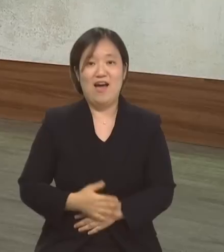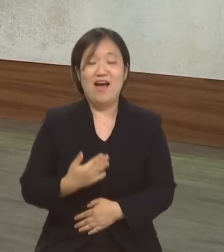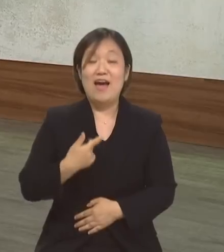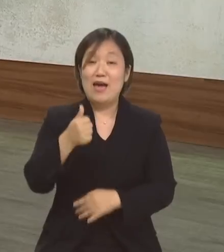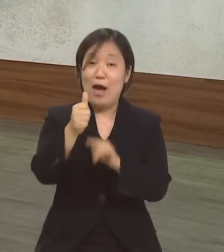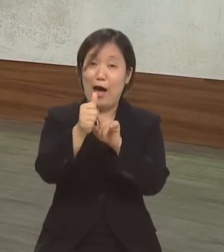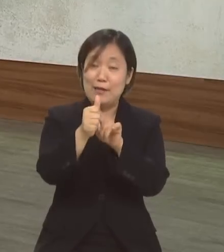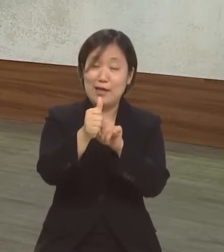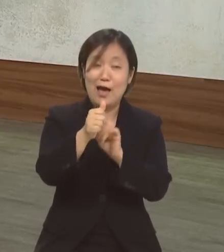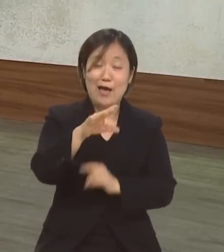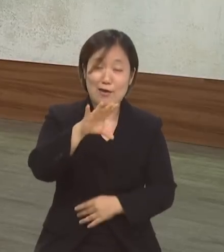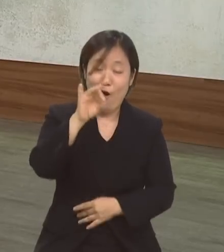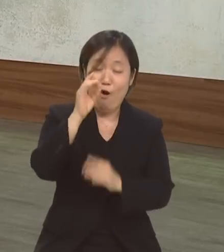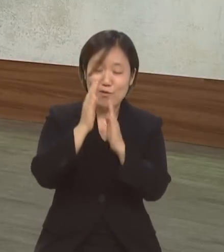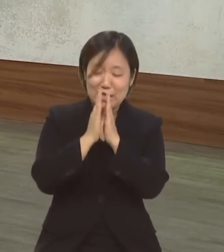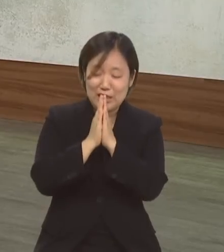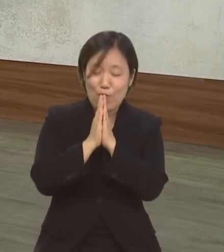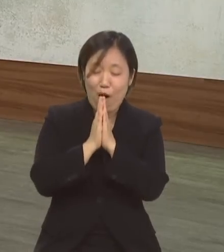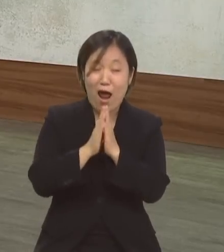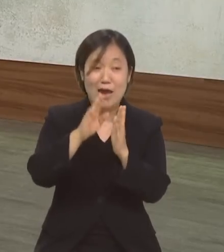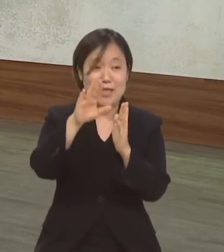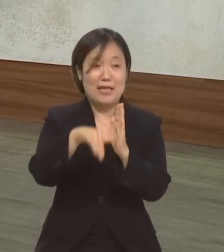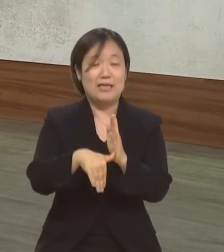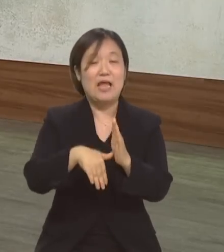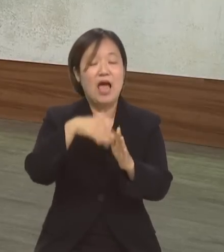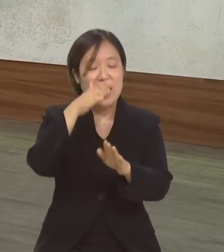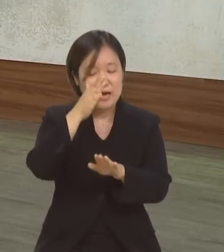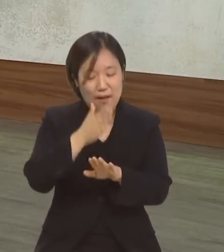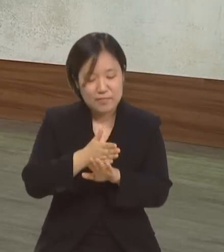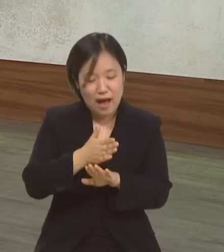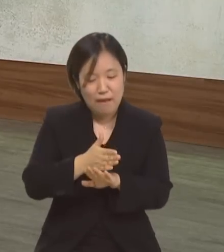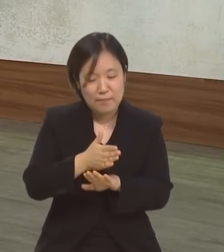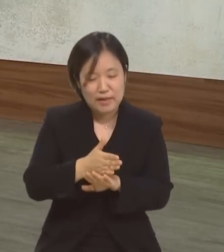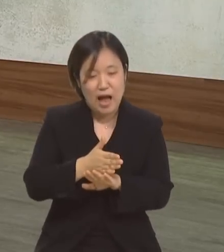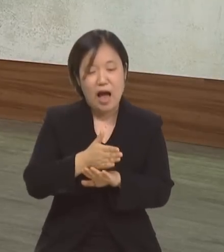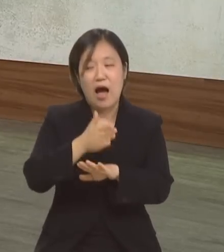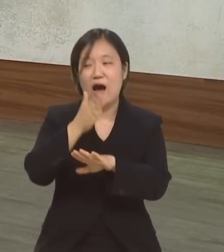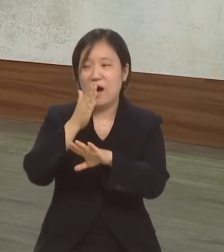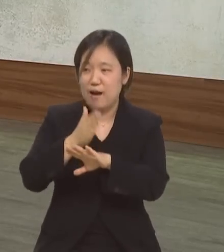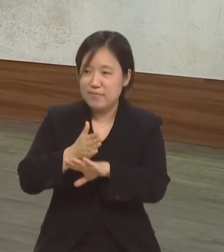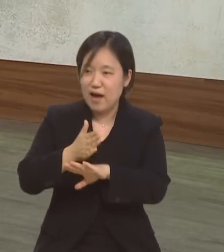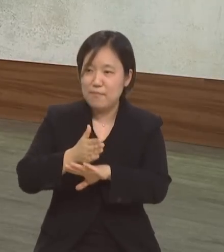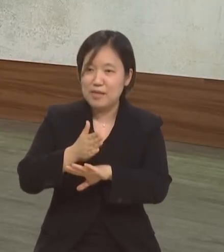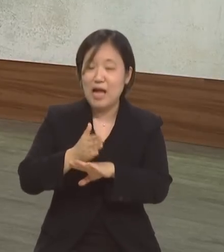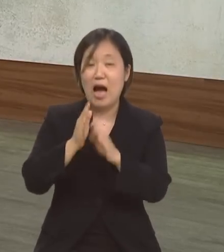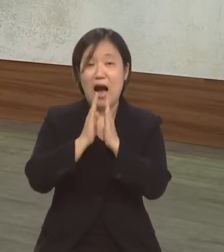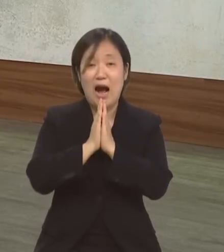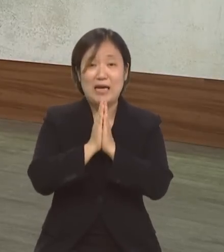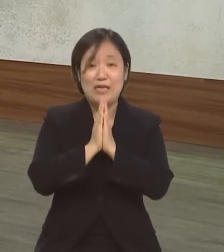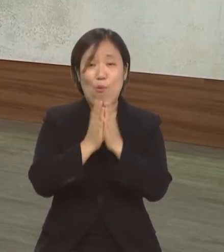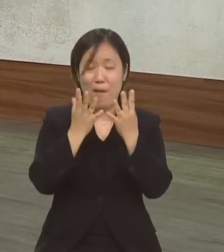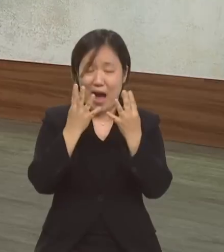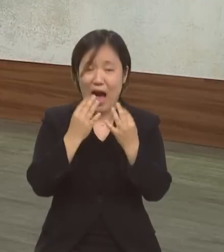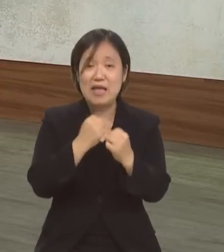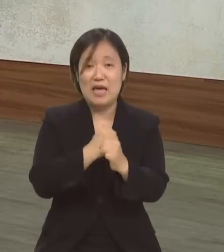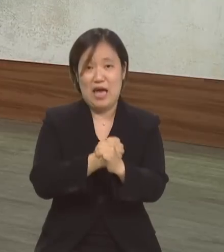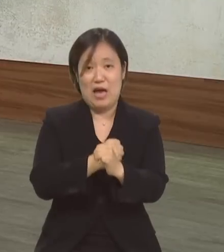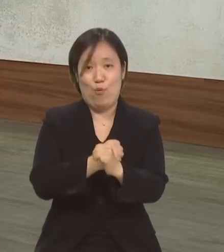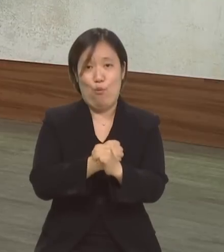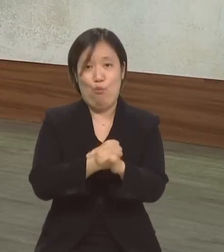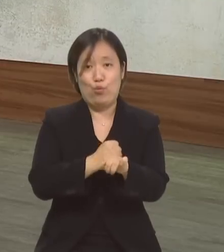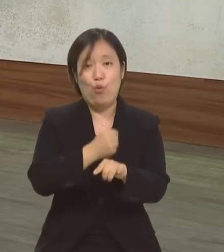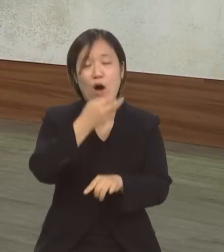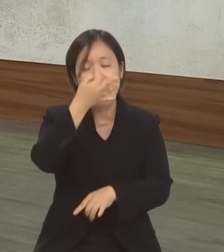이제 감사합니다 감사합니다라는 그런 감사의 기도를 많이 올렸고 실제로